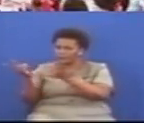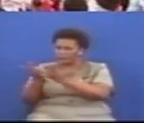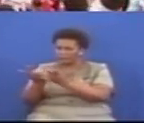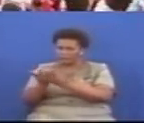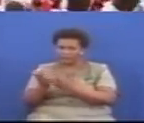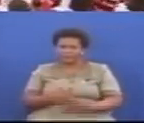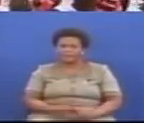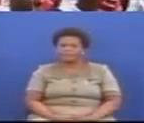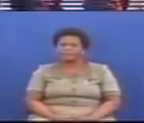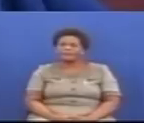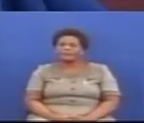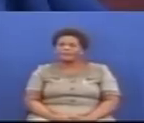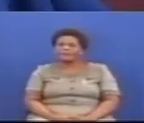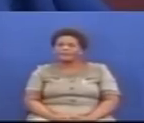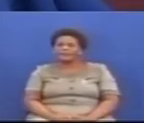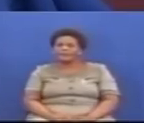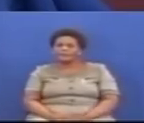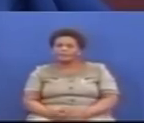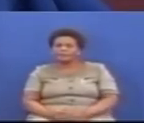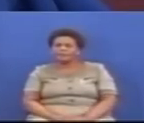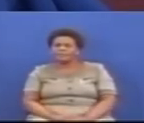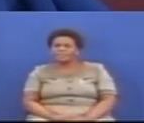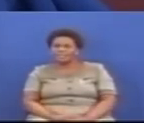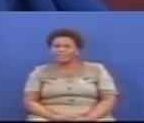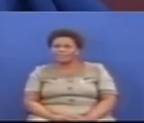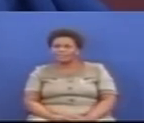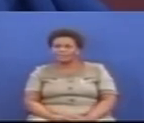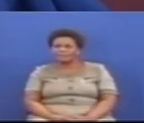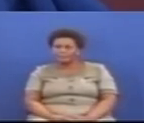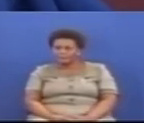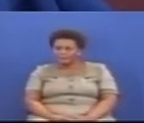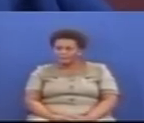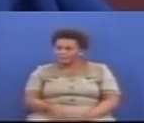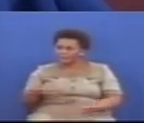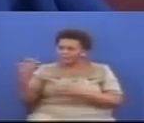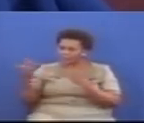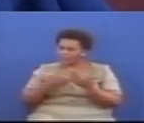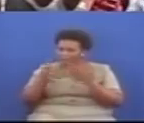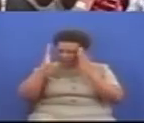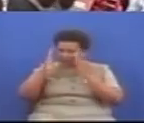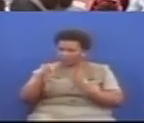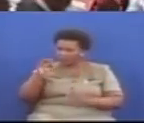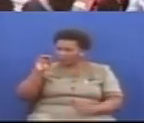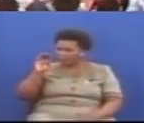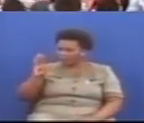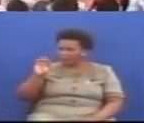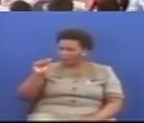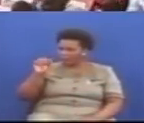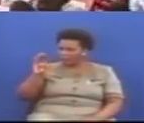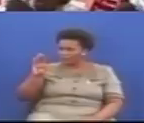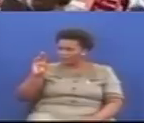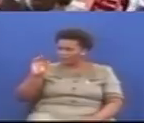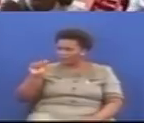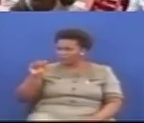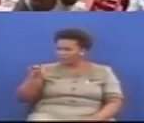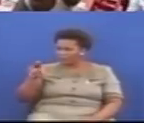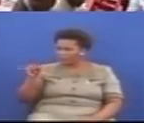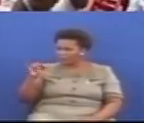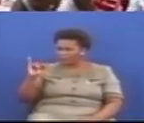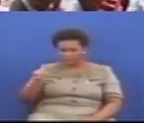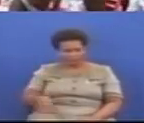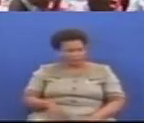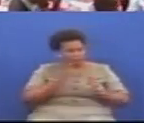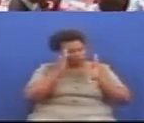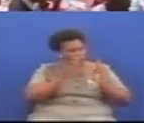Mheshimiwa Bagwanji, alafu mheshimiwa 30. Asante sana mheshimiwa spika. Nataka niulize